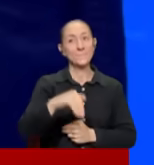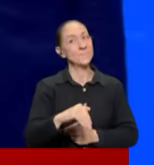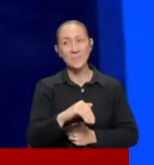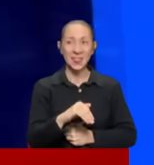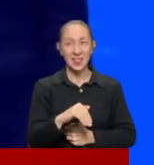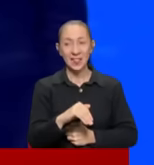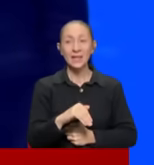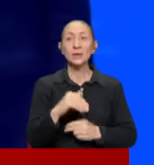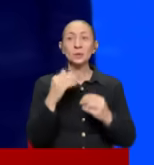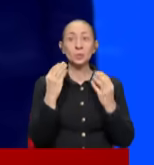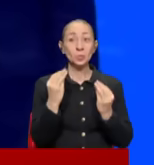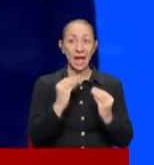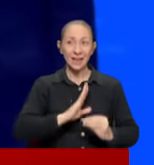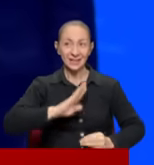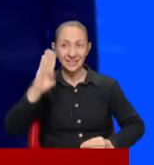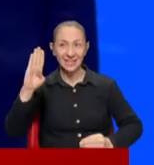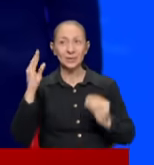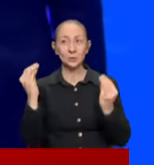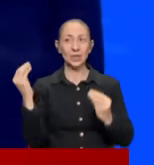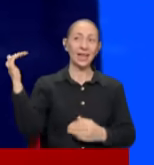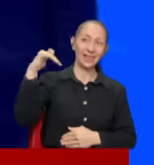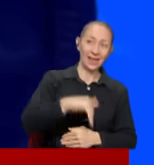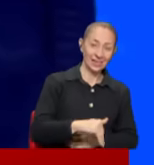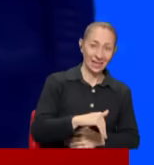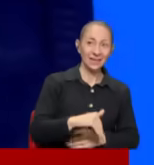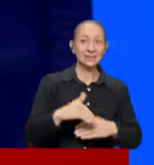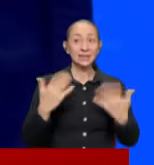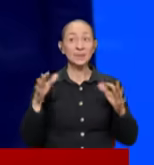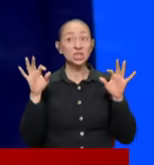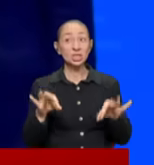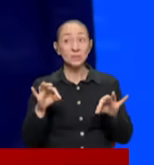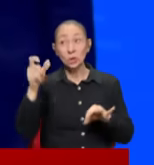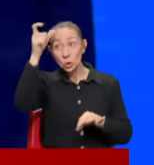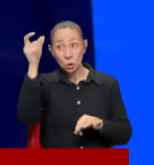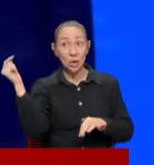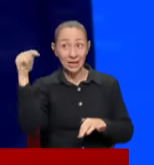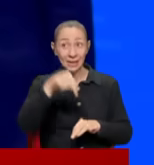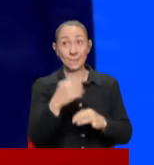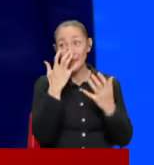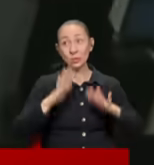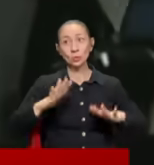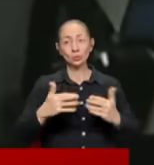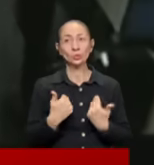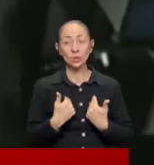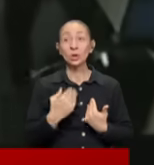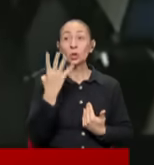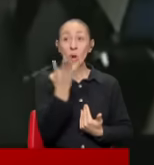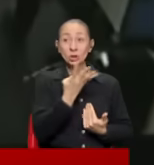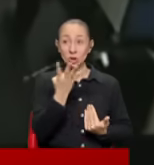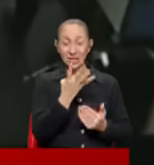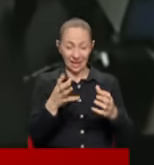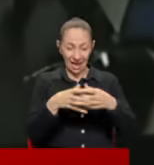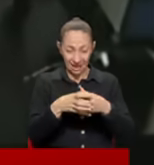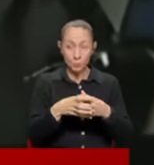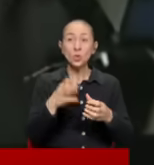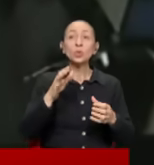inişini yaptı. Güzel gitti, güzel geldi. Tabii şimdi Türkiye'ye de inişini bekleriz. 4 kişilik